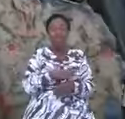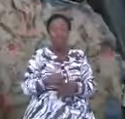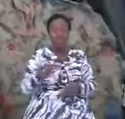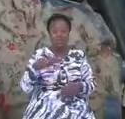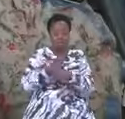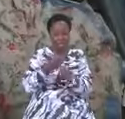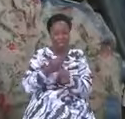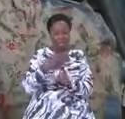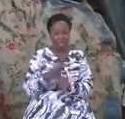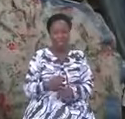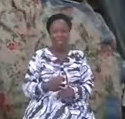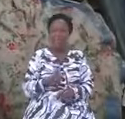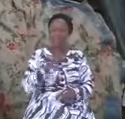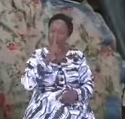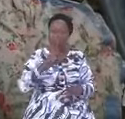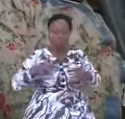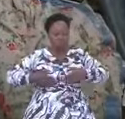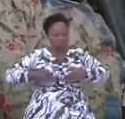confession